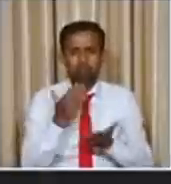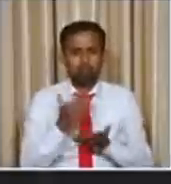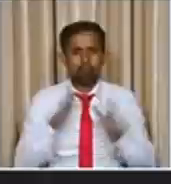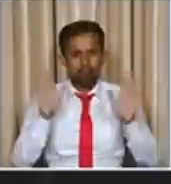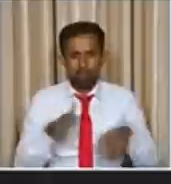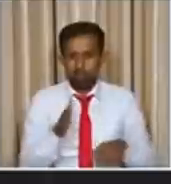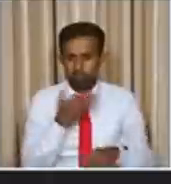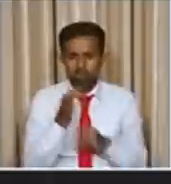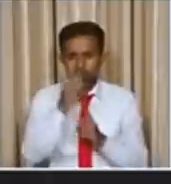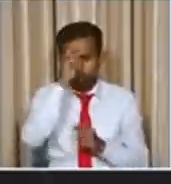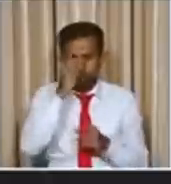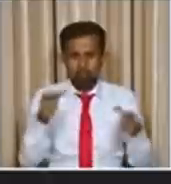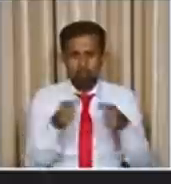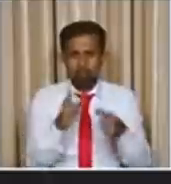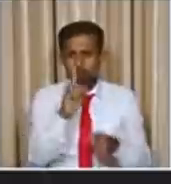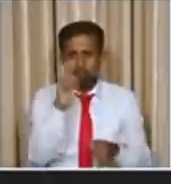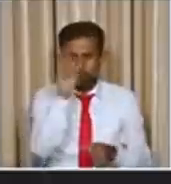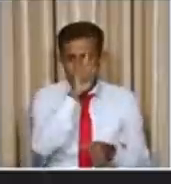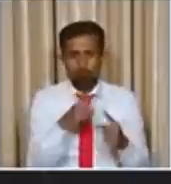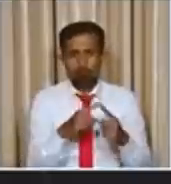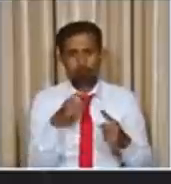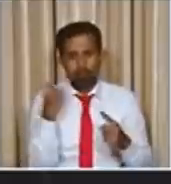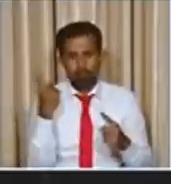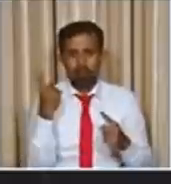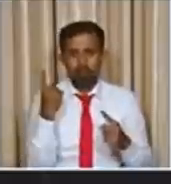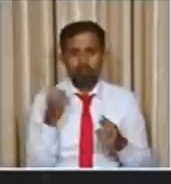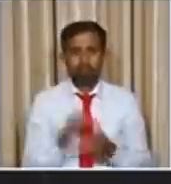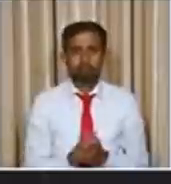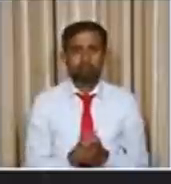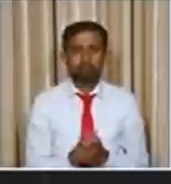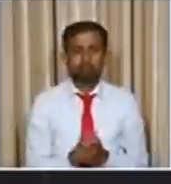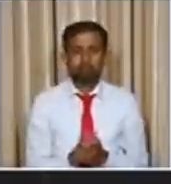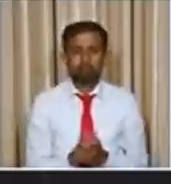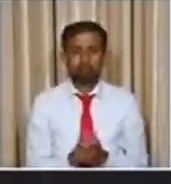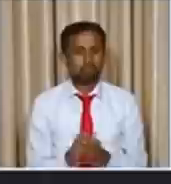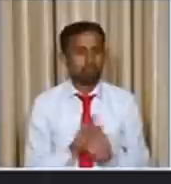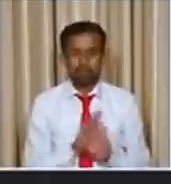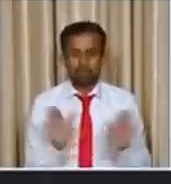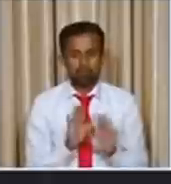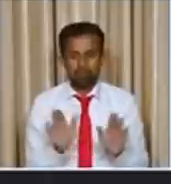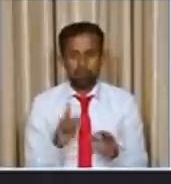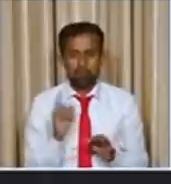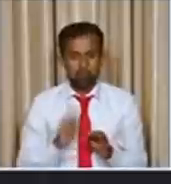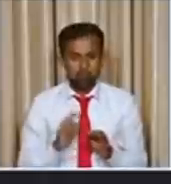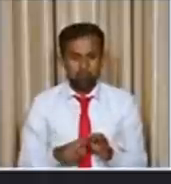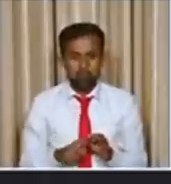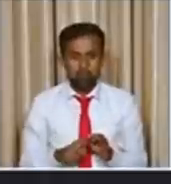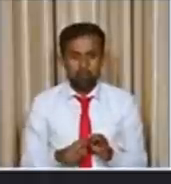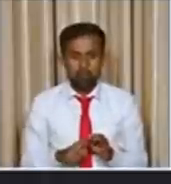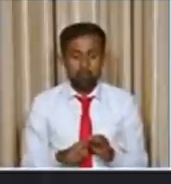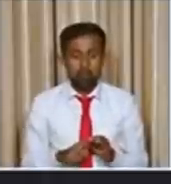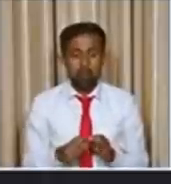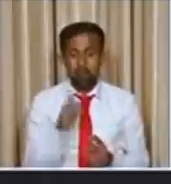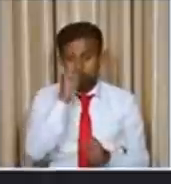ப்ரையாரிட்டி வந்து வேற, உங்களோட ப்ரையாரிட்டி வந்து வேற. இல்ல அது இல்ல பிரச்சனை. நீங்க அண்ணே, நீங்க